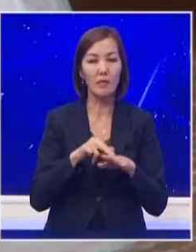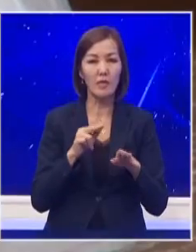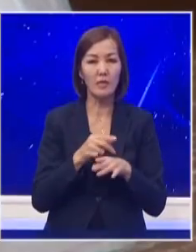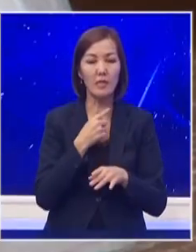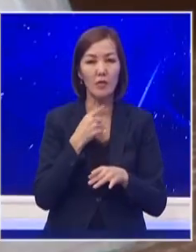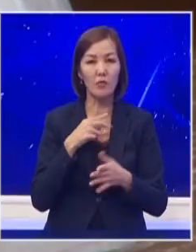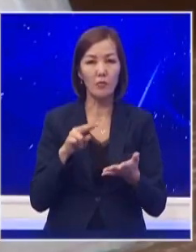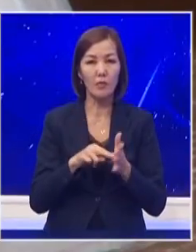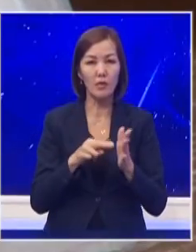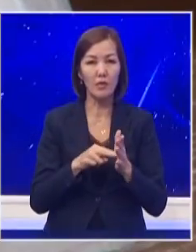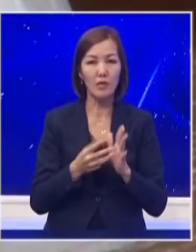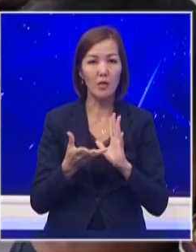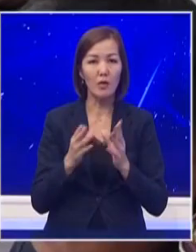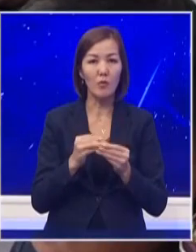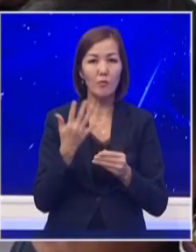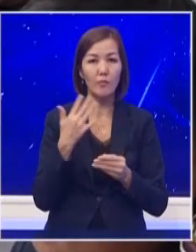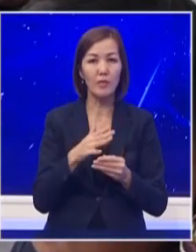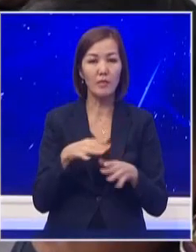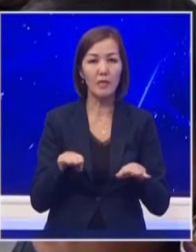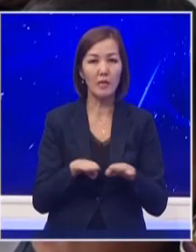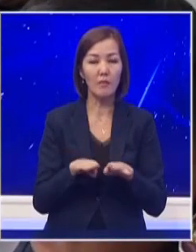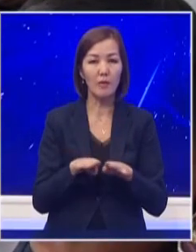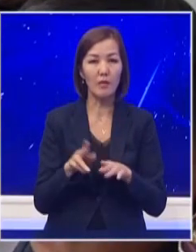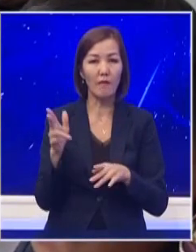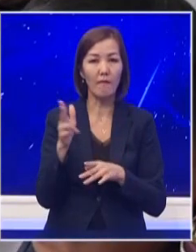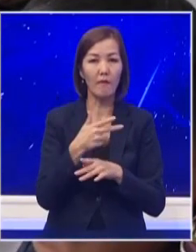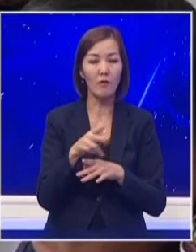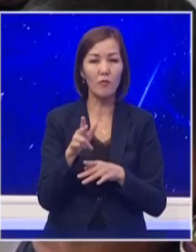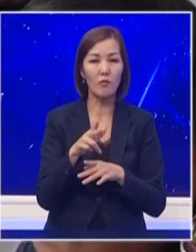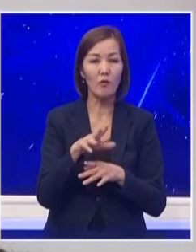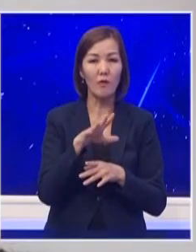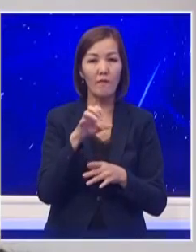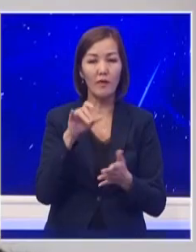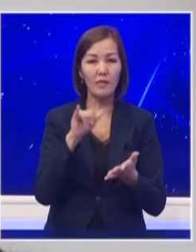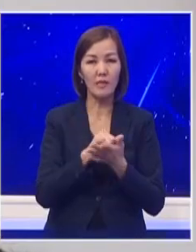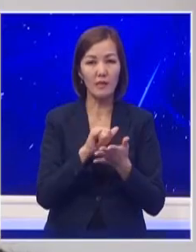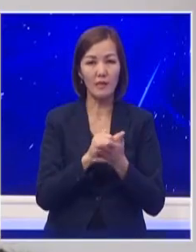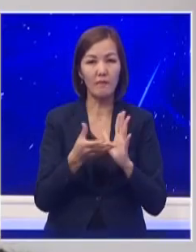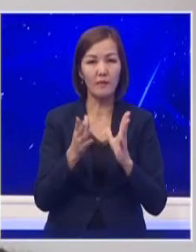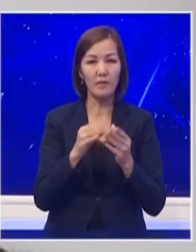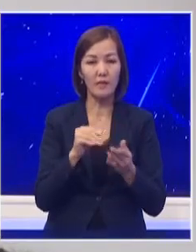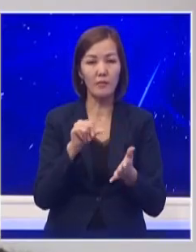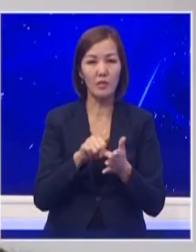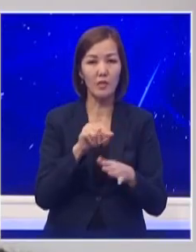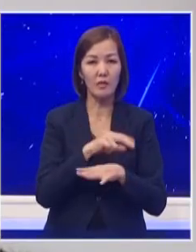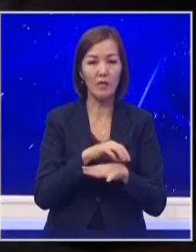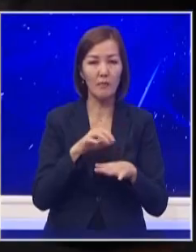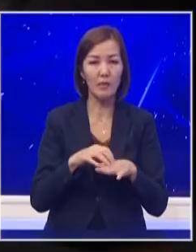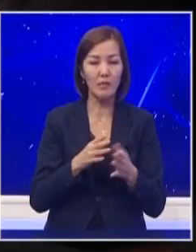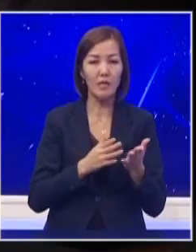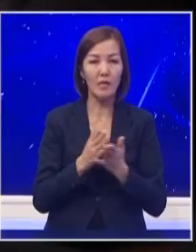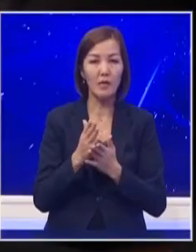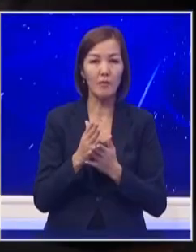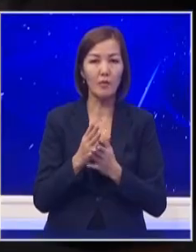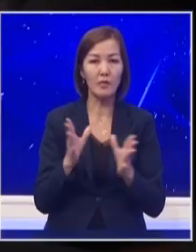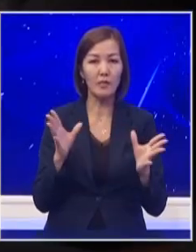гани планируется поставить уже 50 подобных видеофиксаторов в целом же говорят члены комиссии их работы направлена